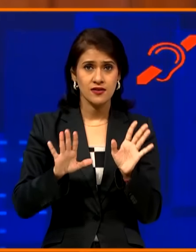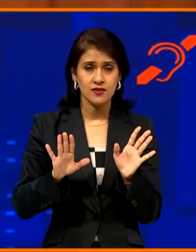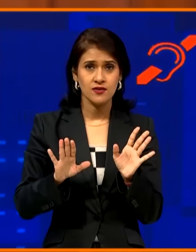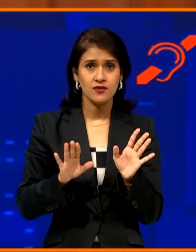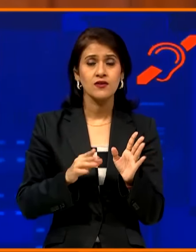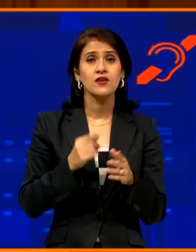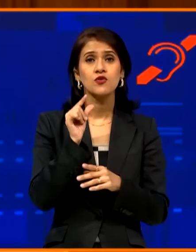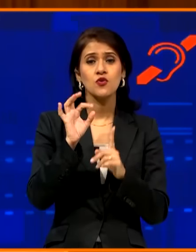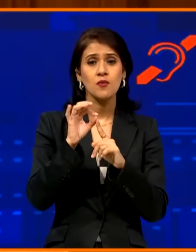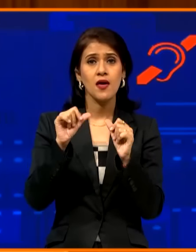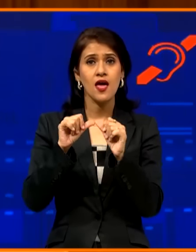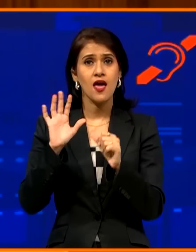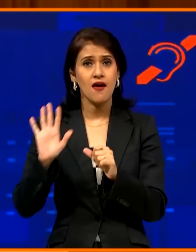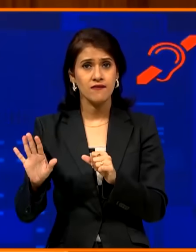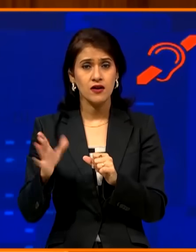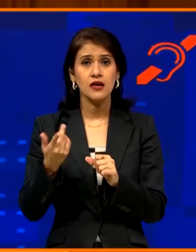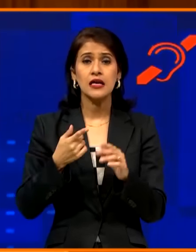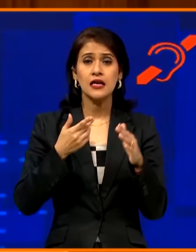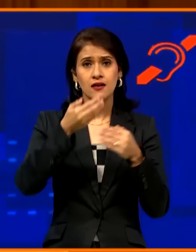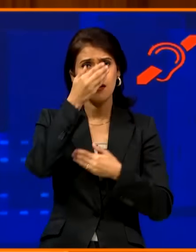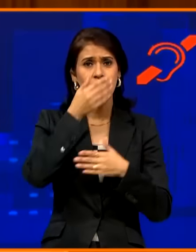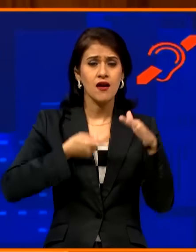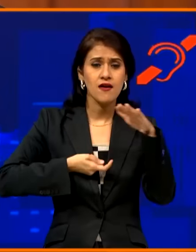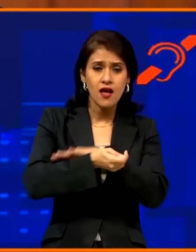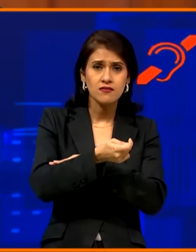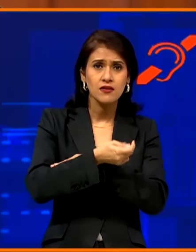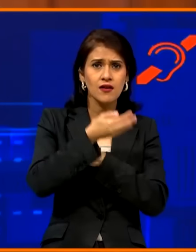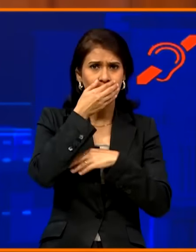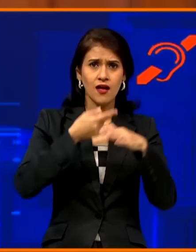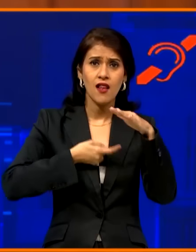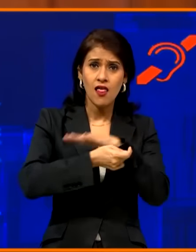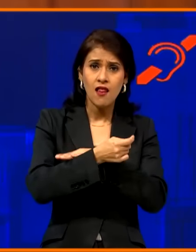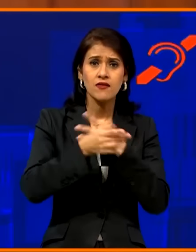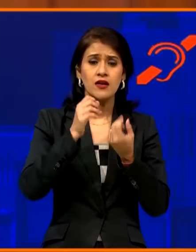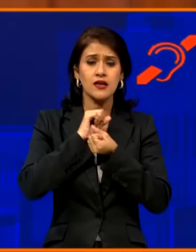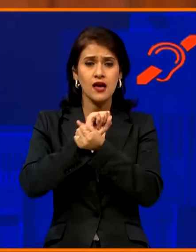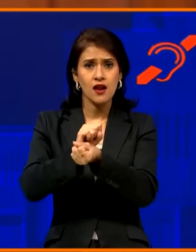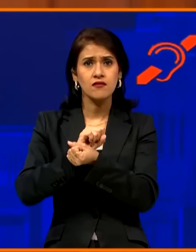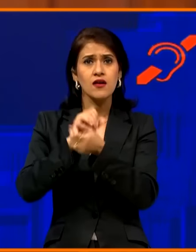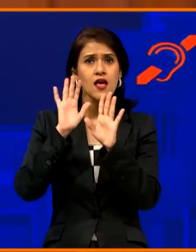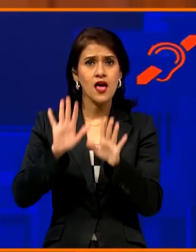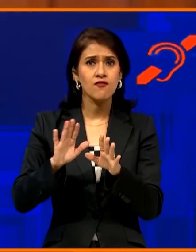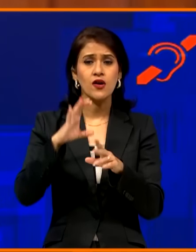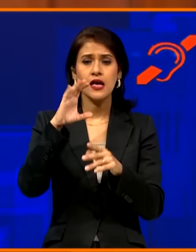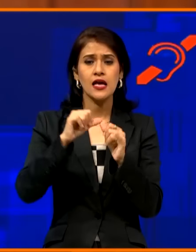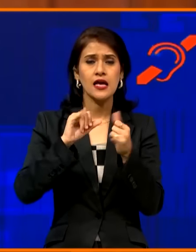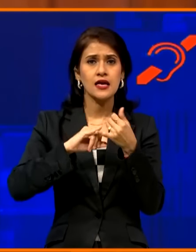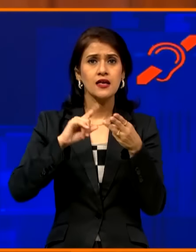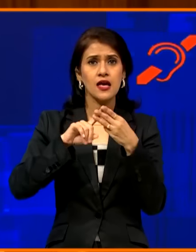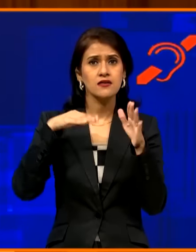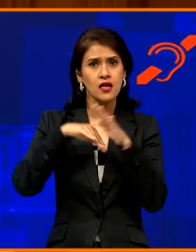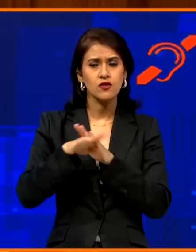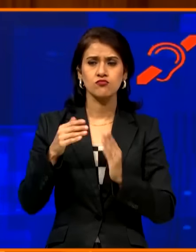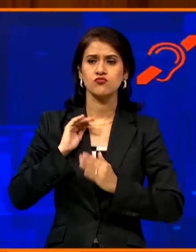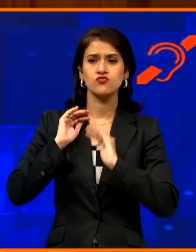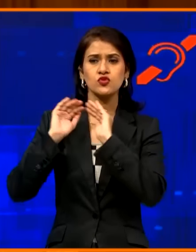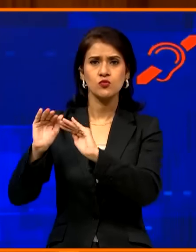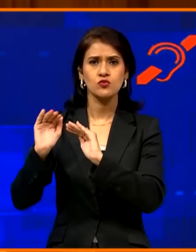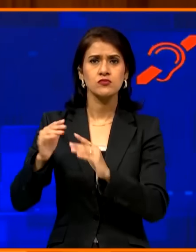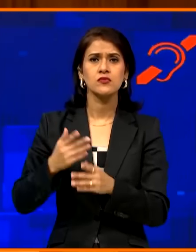है टेररिज्म का केस है गिरफ्तार किया गया है उन सबकी कोर्ट्स में लड़ाई आप लड़ रहे हैं वकालत कर रहे हैं